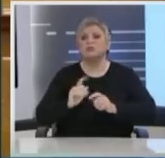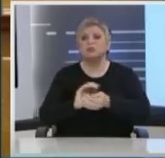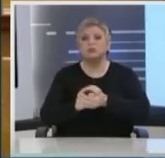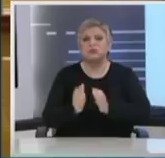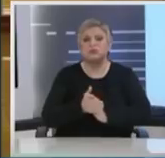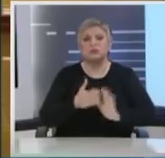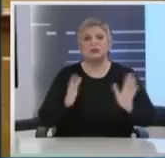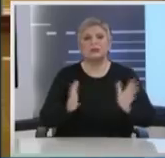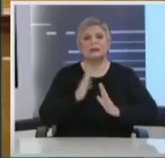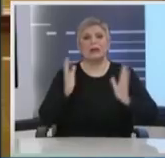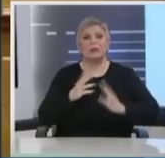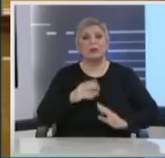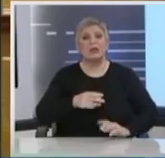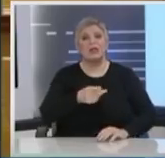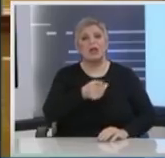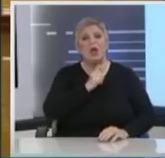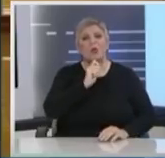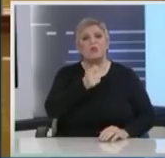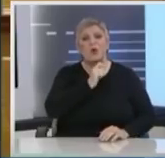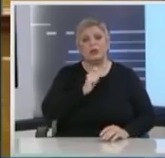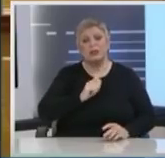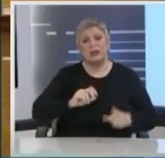χτίστηκε από πολιτικούς αντιπάλους.